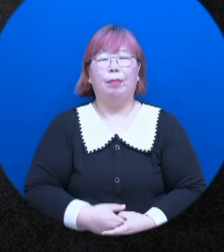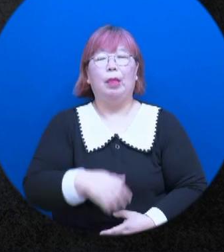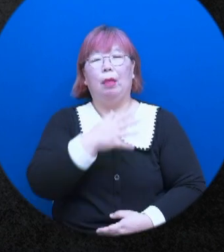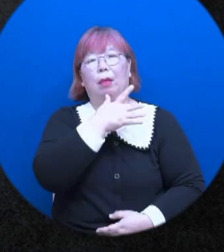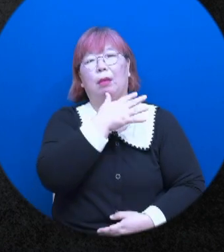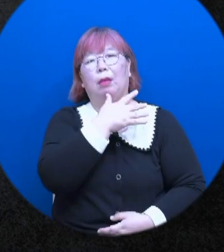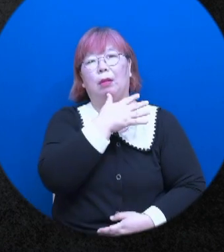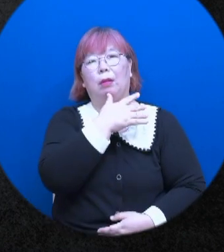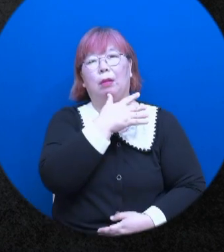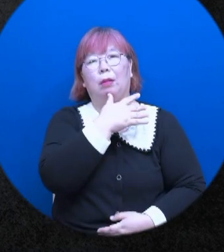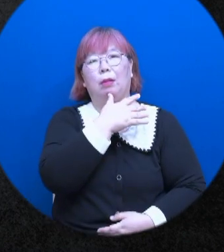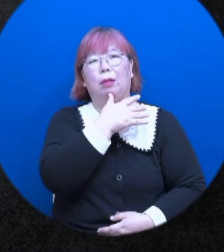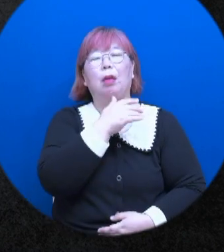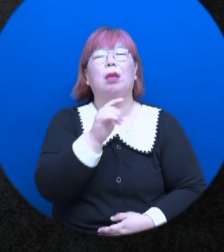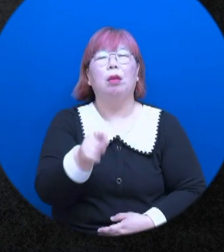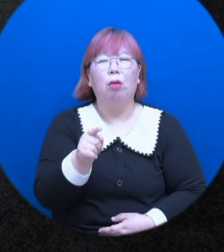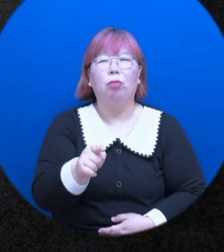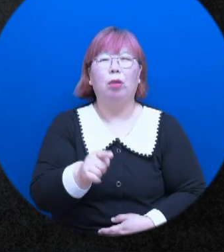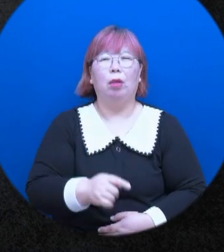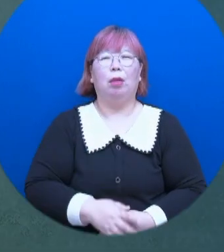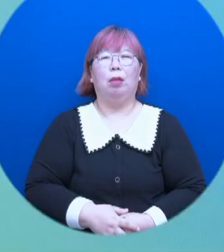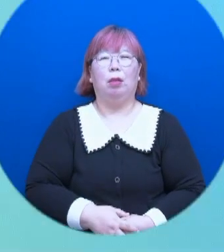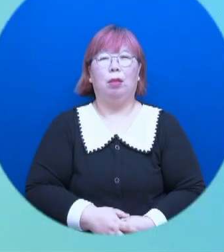아, 이거구나, 이거.